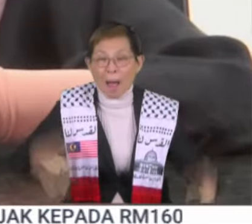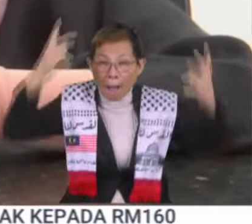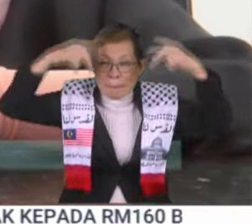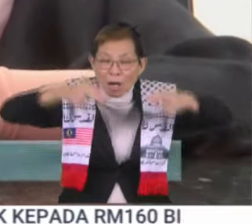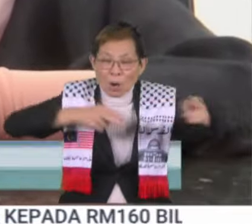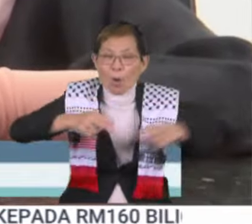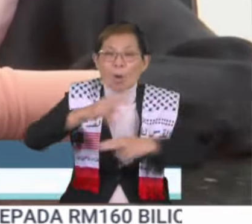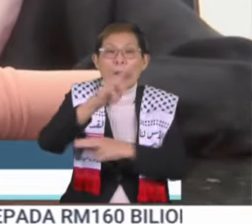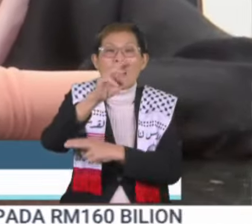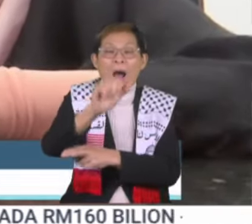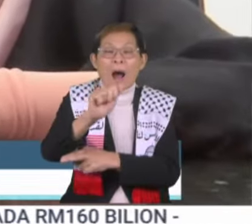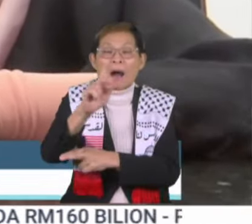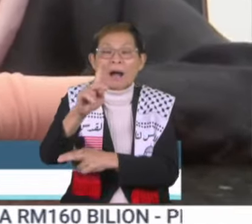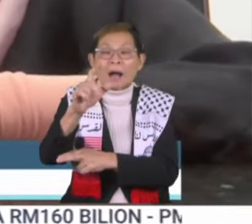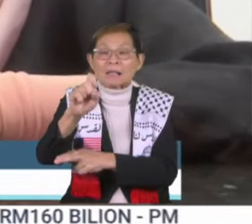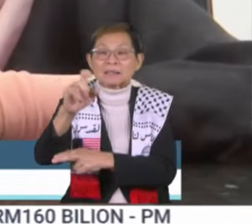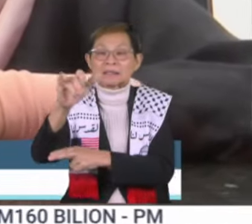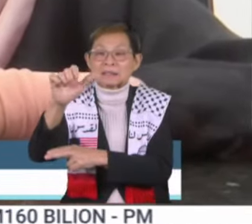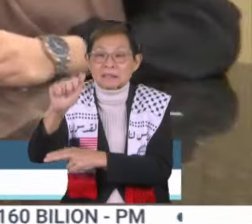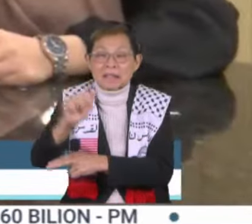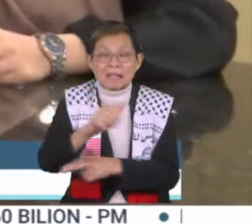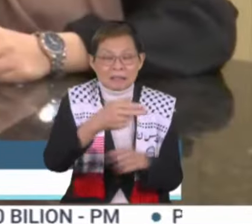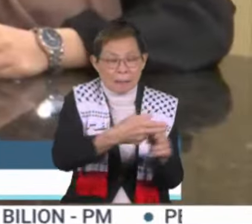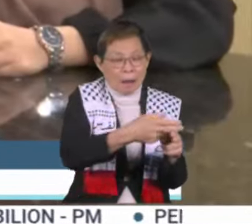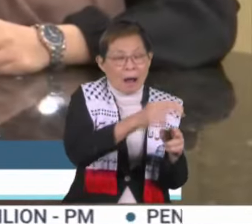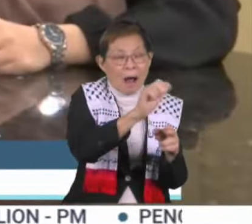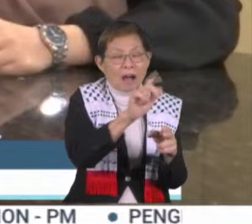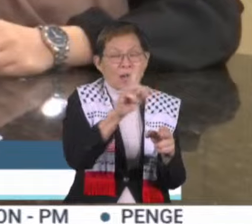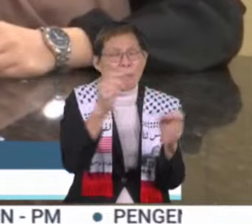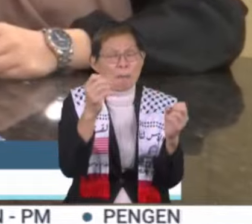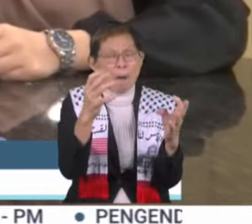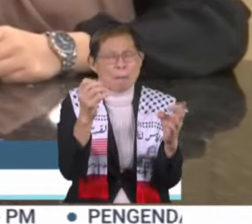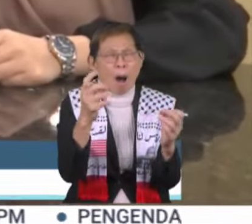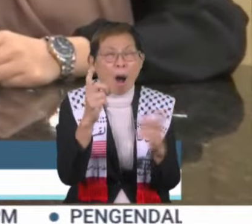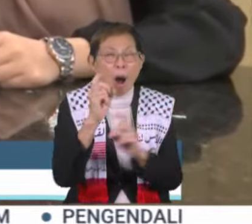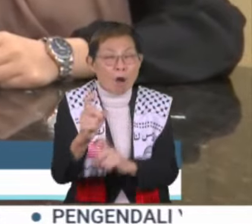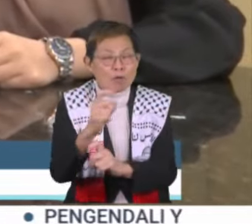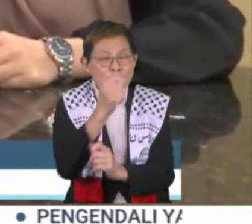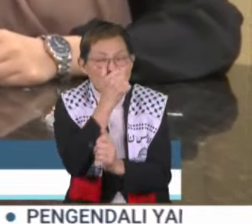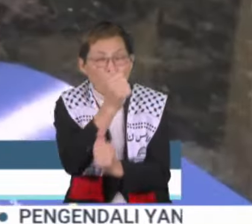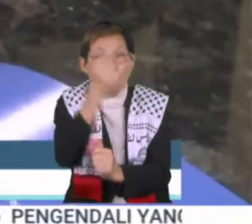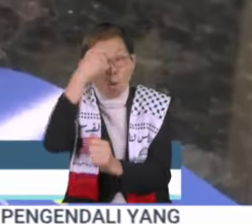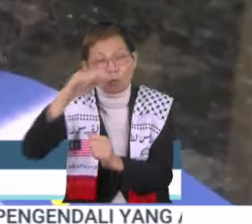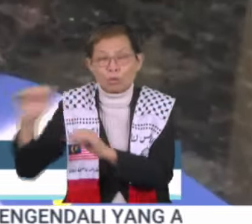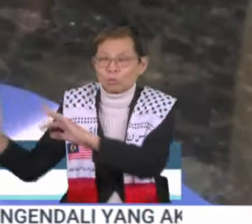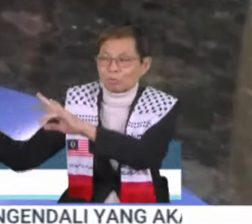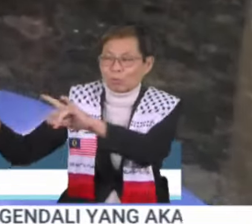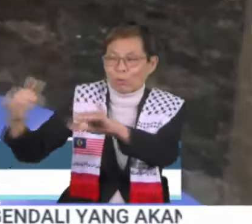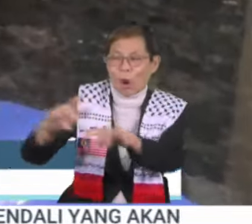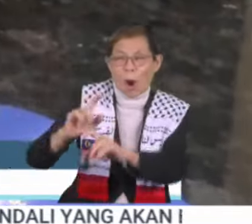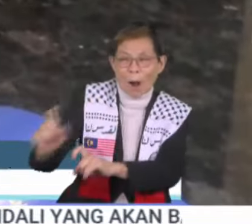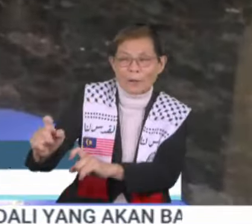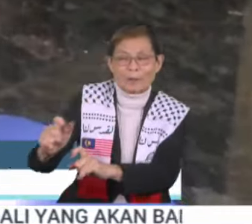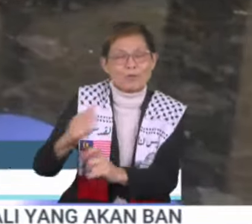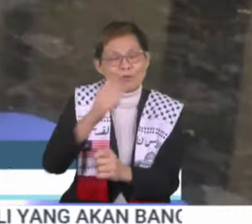Pengarah urusan Vakasia Tours and Travel, Adam Ibrahim berkata, banyak hadiah menarik turut menanti pengunjung.